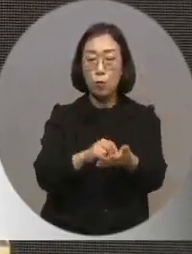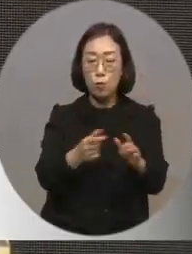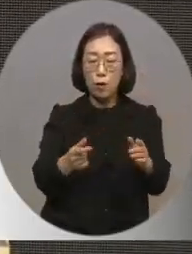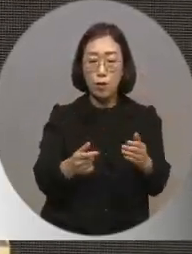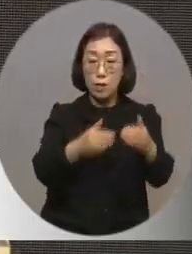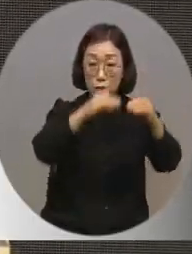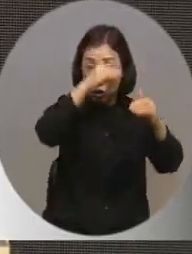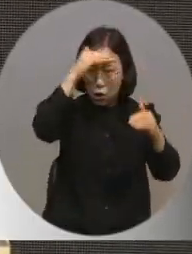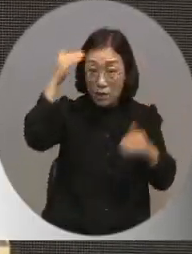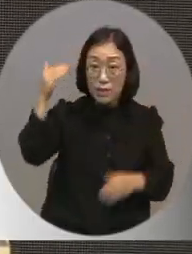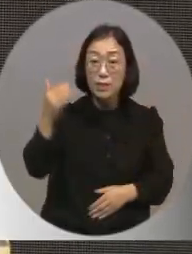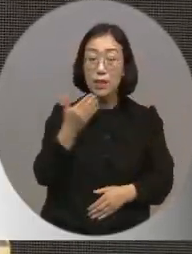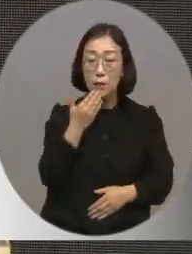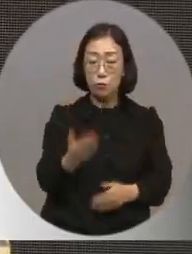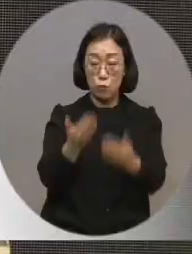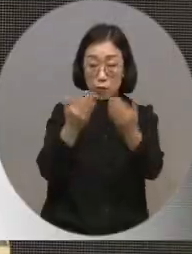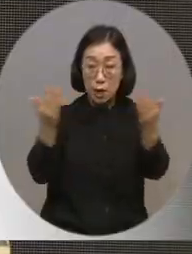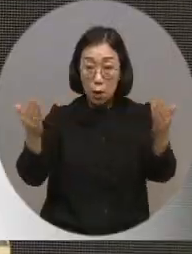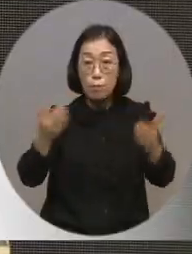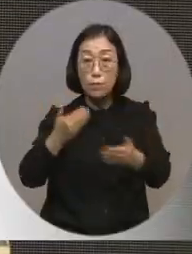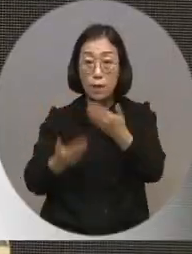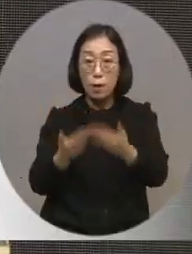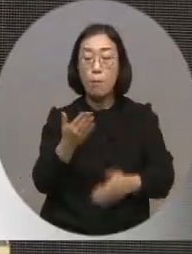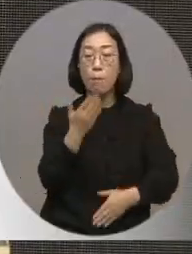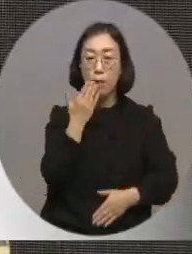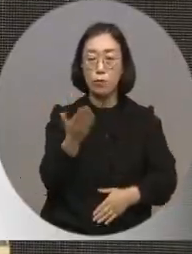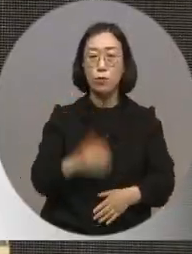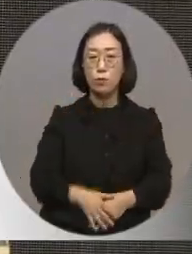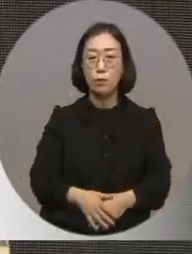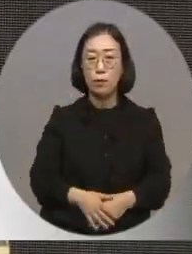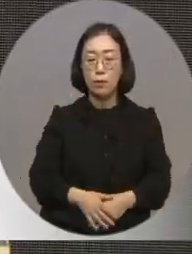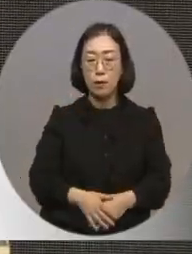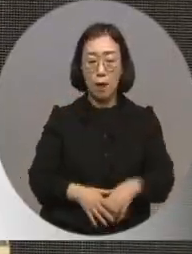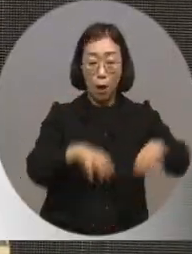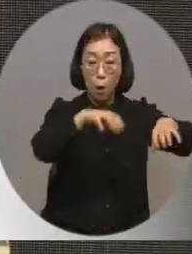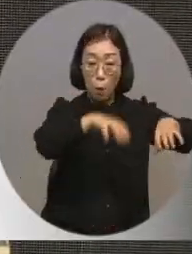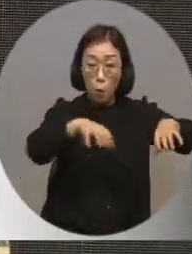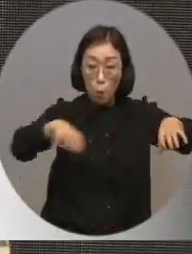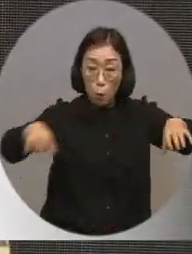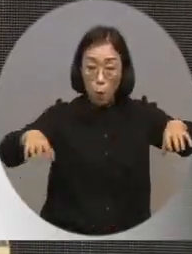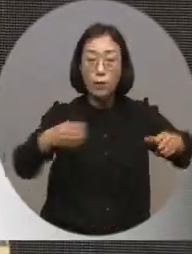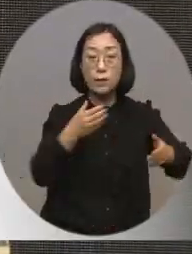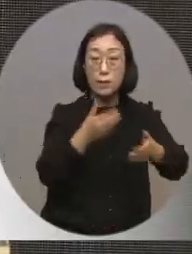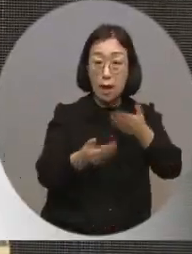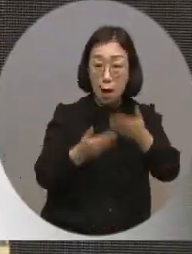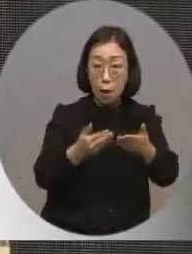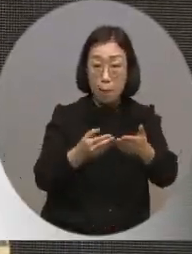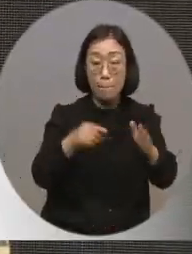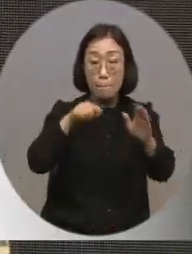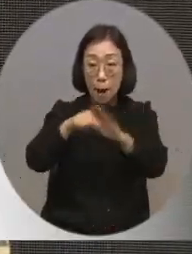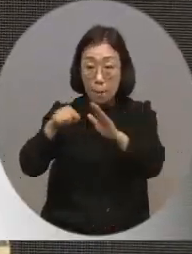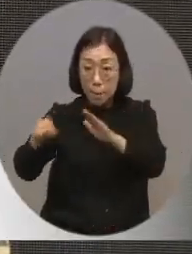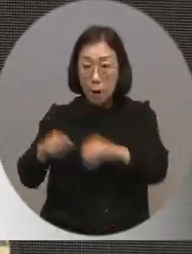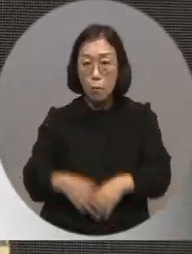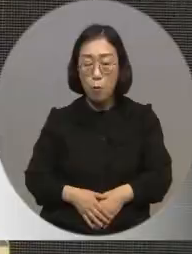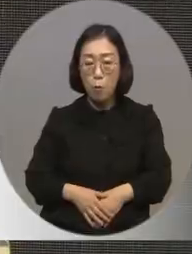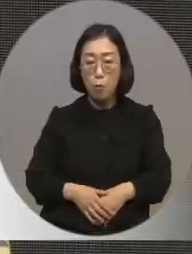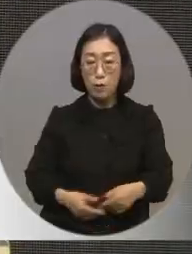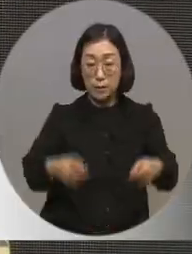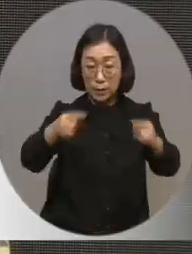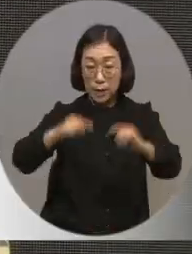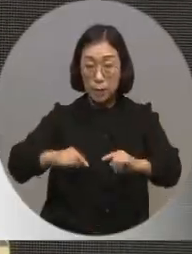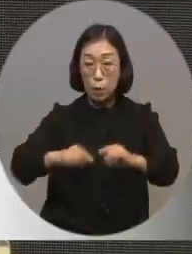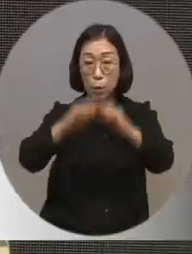전시 체험 공간이 준비되어 있습니다. 각 부스에서 진행되는 체험 행사를 통해서 참여하신 분들